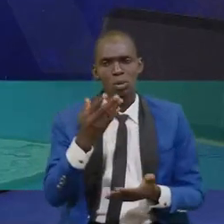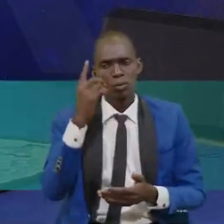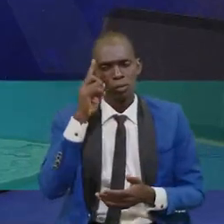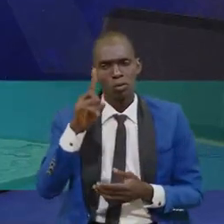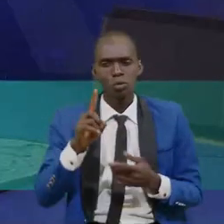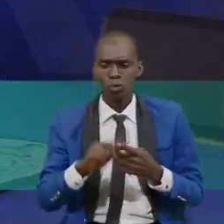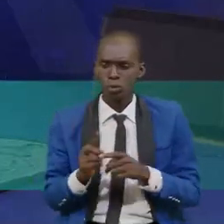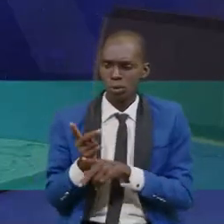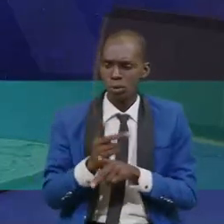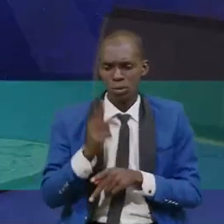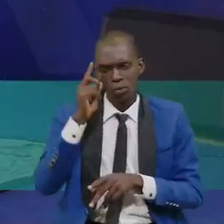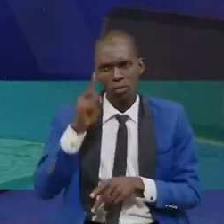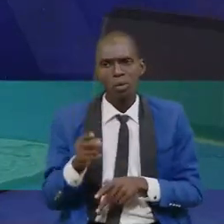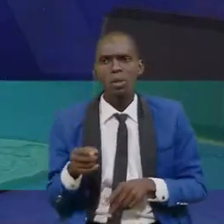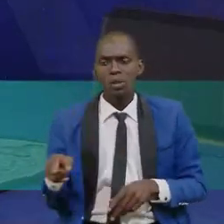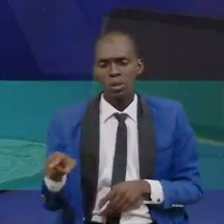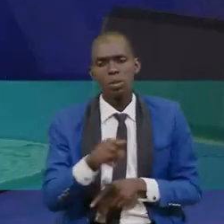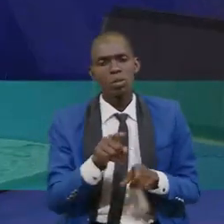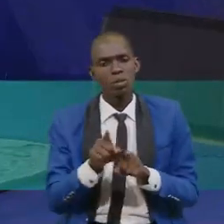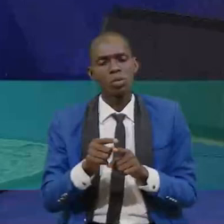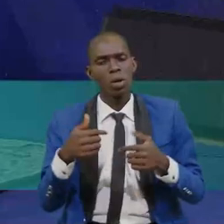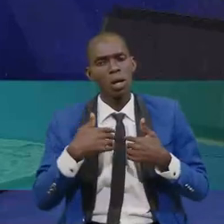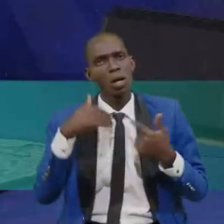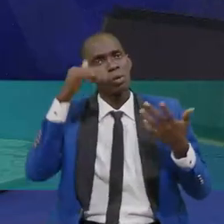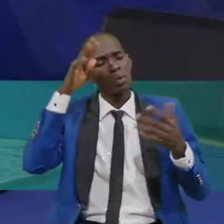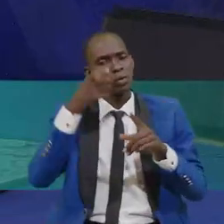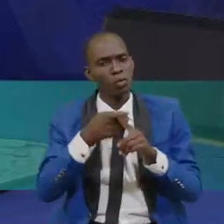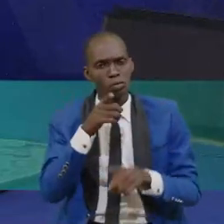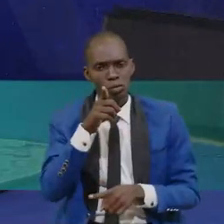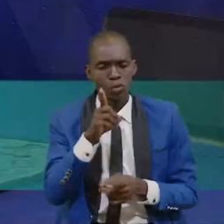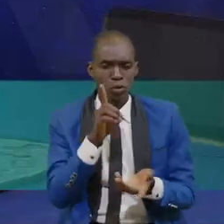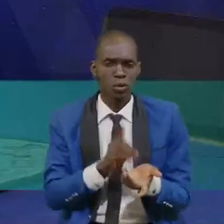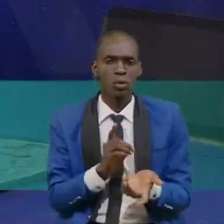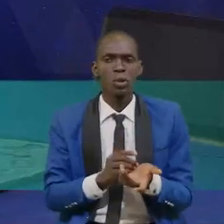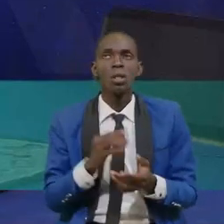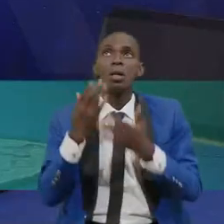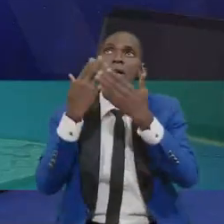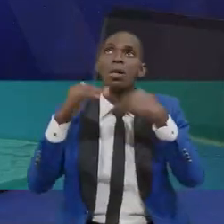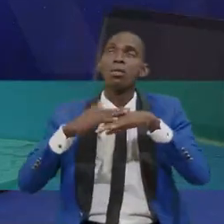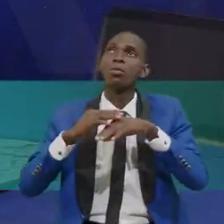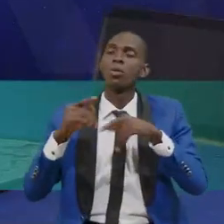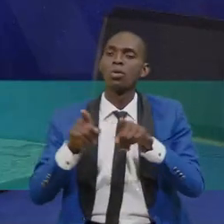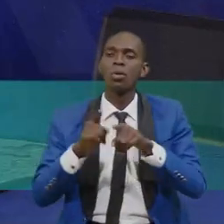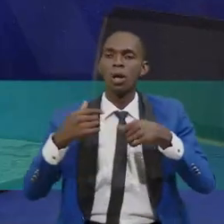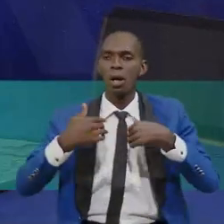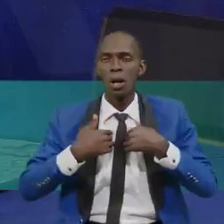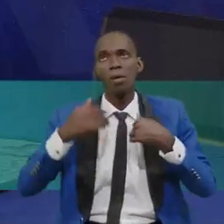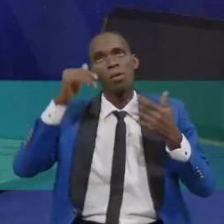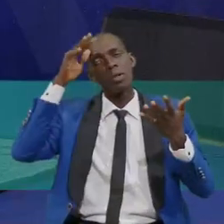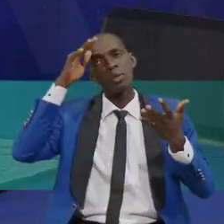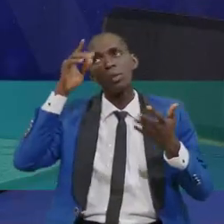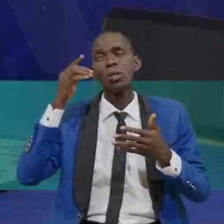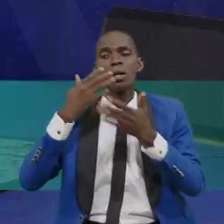que tu puisses les traiter, ils ont une attente. Le ciel aussi a une attente. Il nous a mis